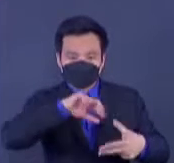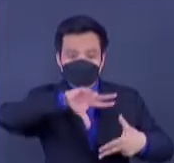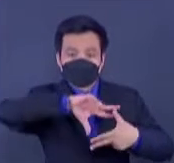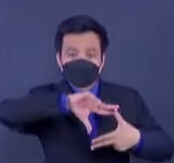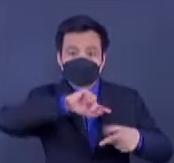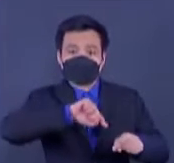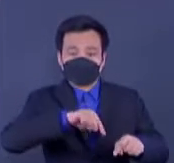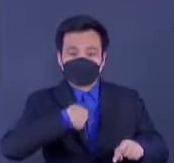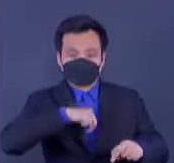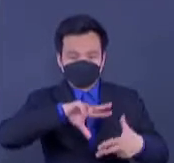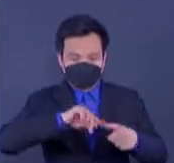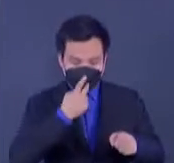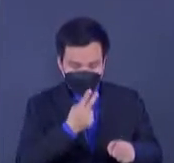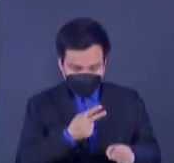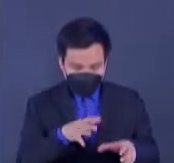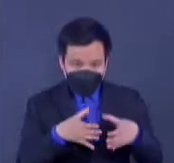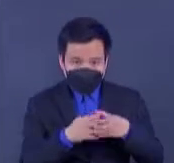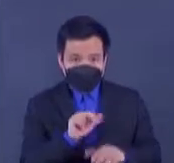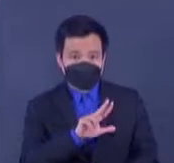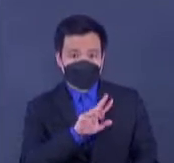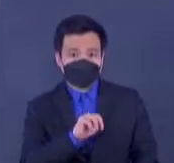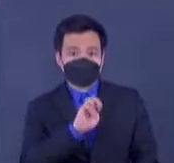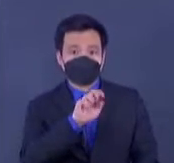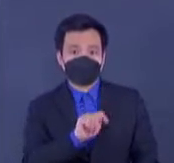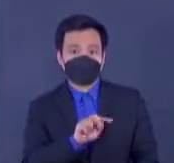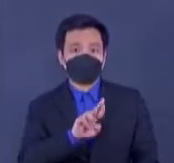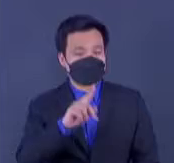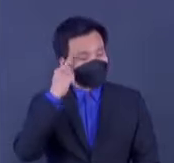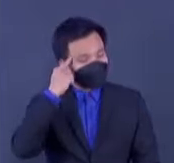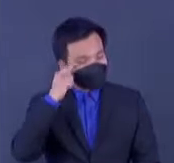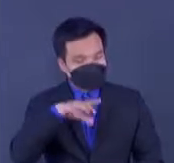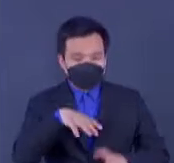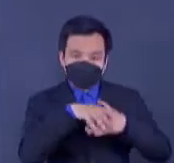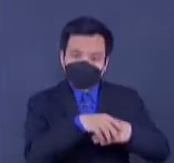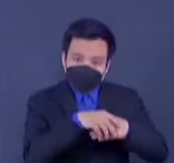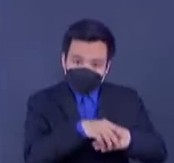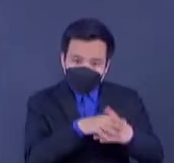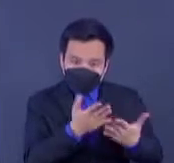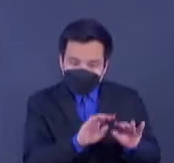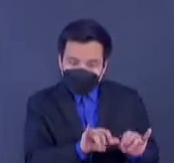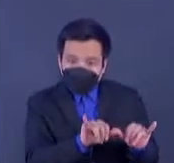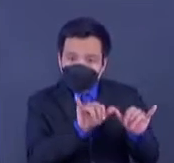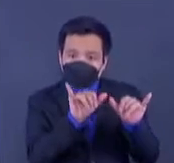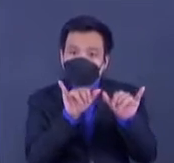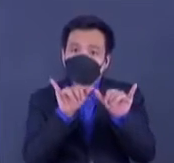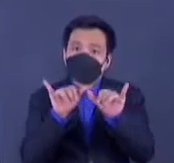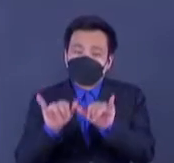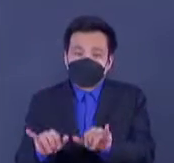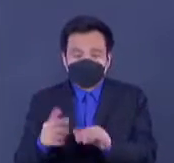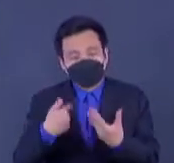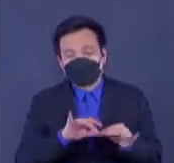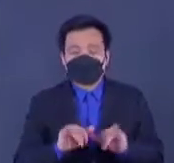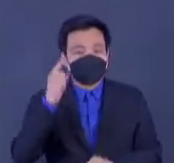มากทีเดียวครับก็คือทางกลุ่ม3มิตรว่าจะมีการจับมือกันแล้วก็ย้ายพรรคข้ามฝักข้ามฝ่